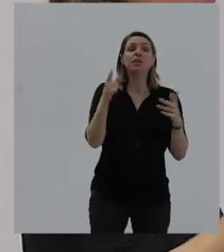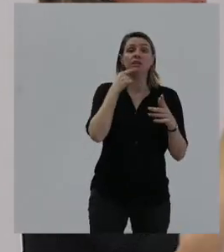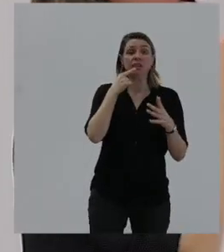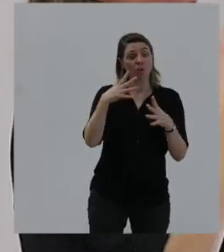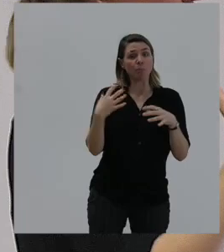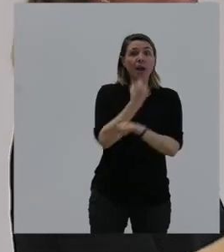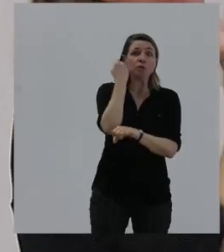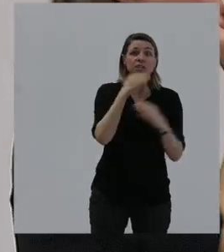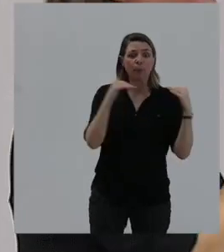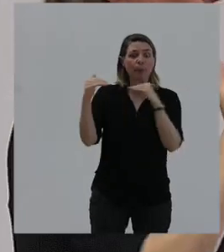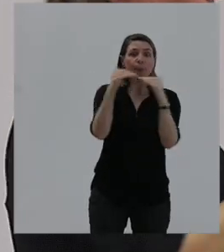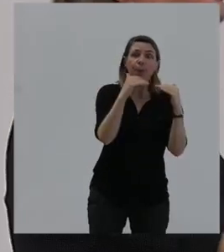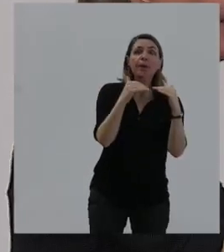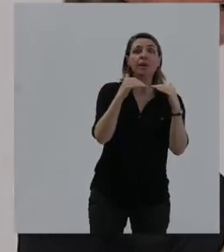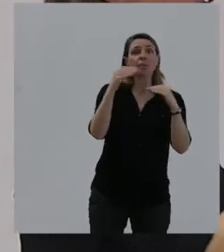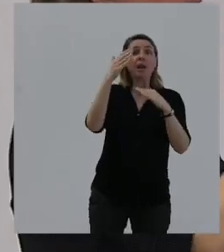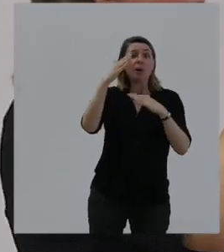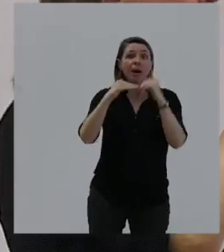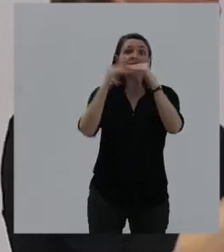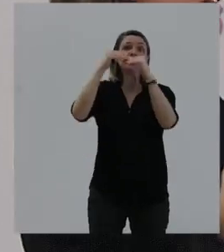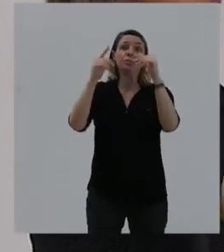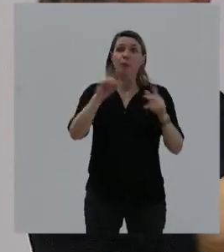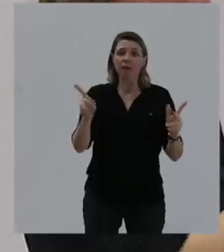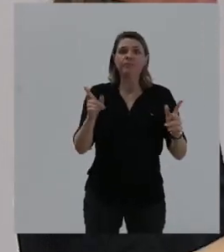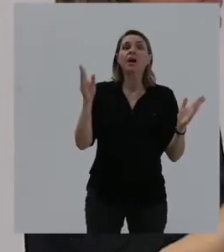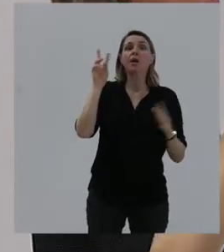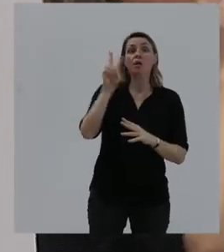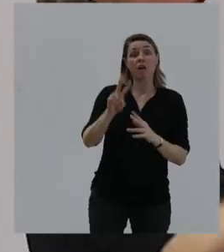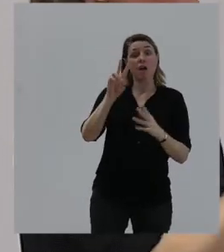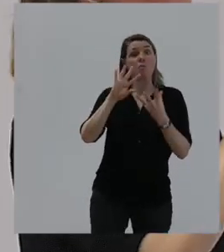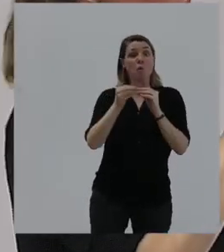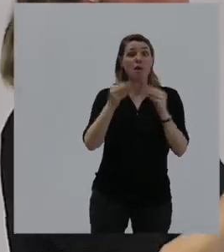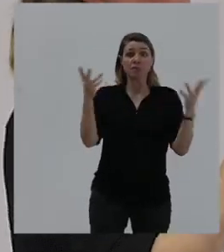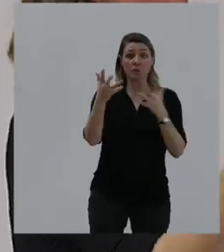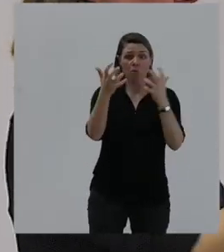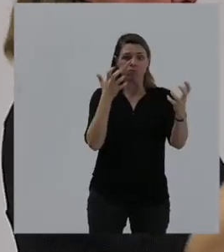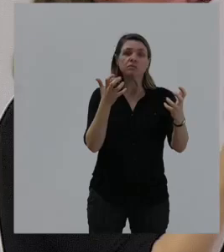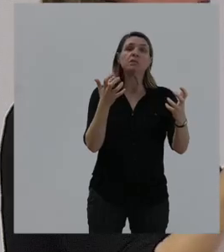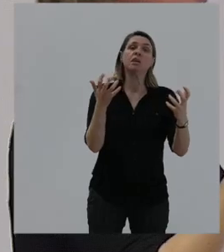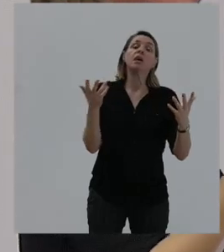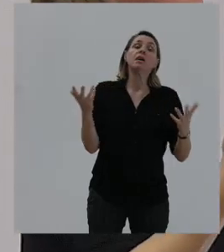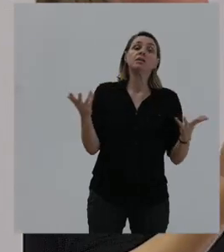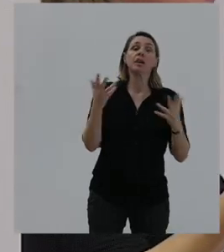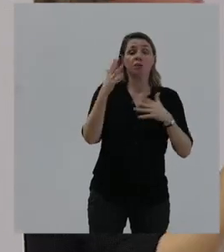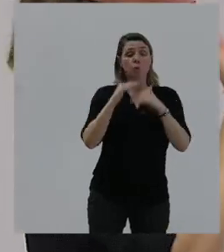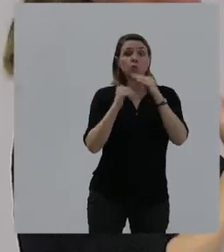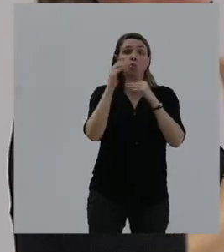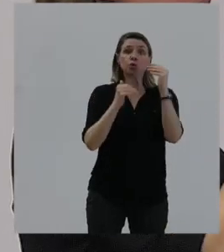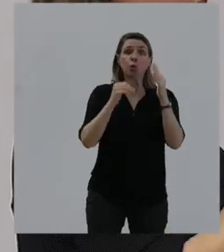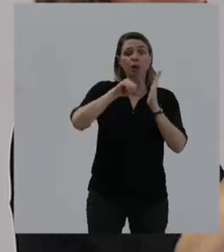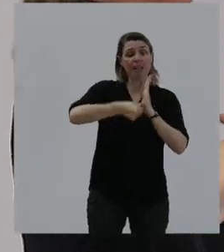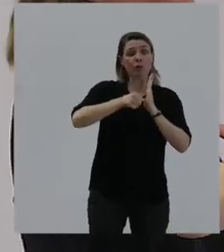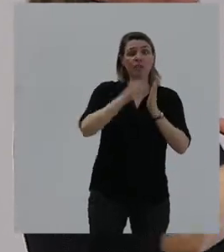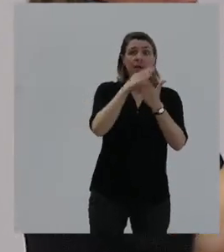des réussites, mais que nous ne les additionnons pas. Il nous semble que la réponse à ce problème manifeste, c'est la construction d'une